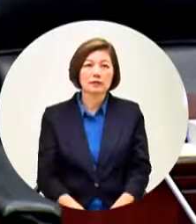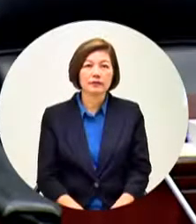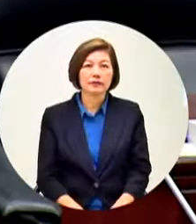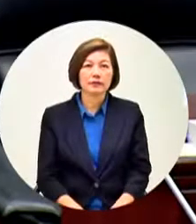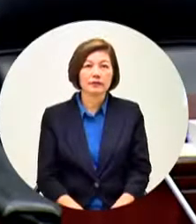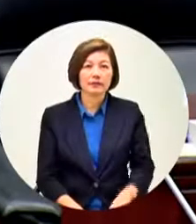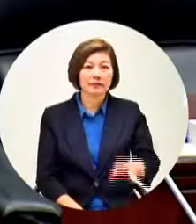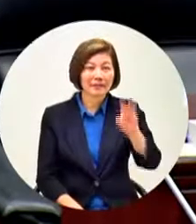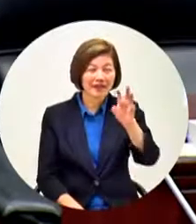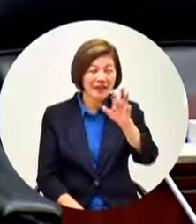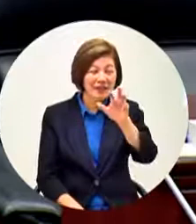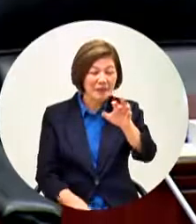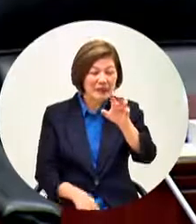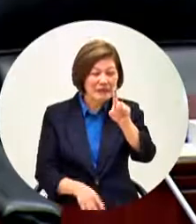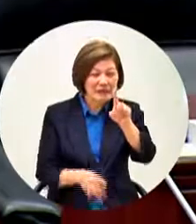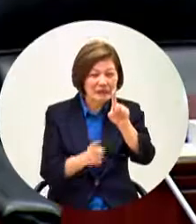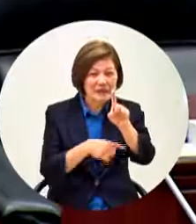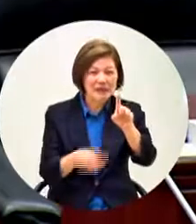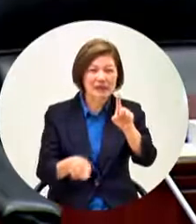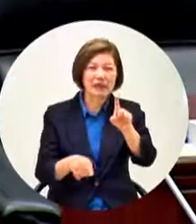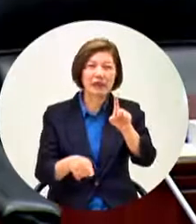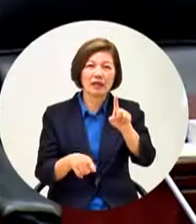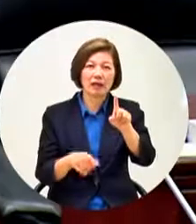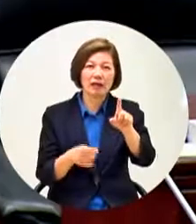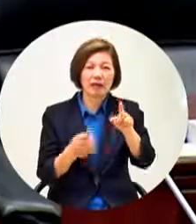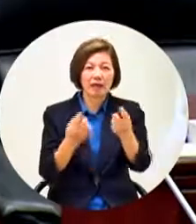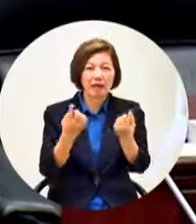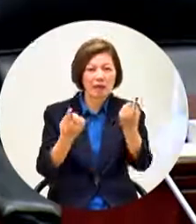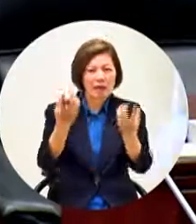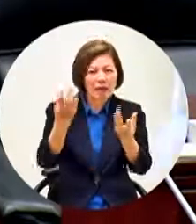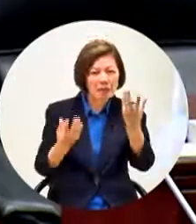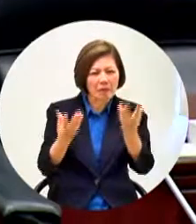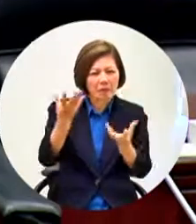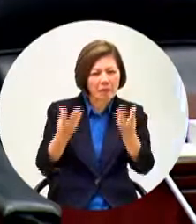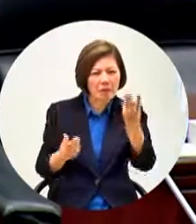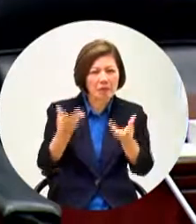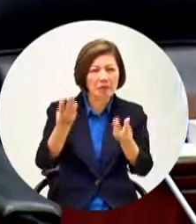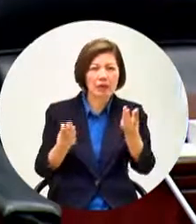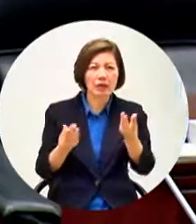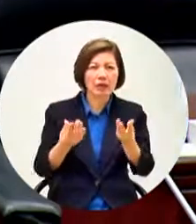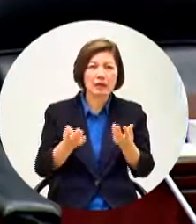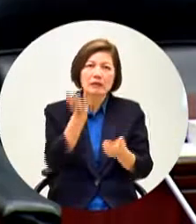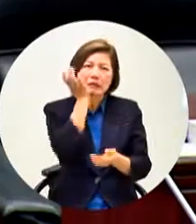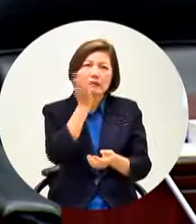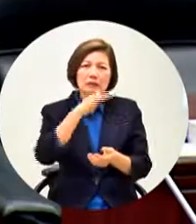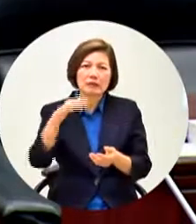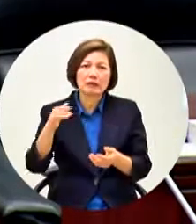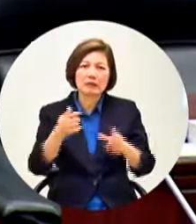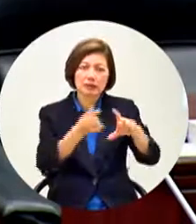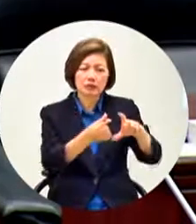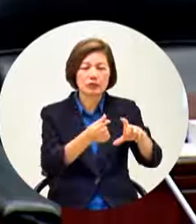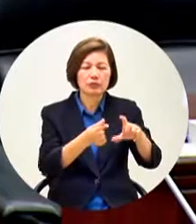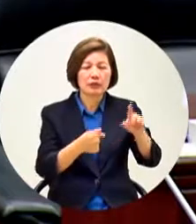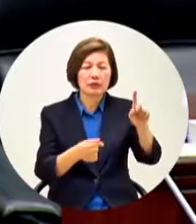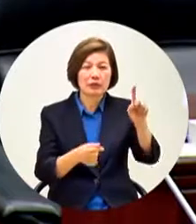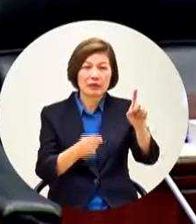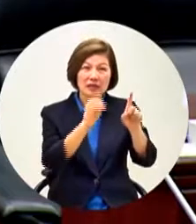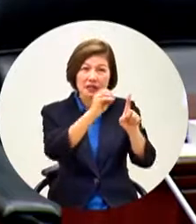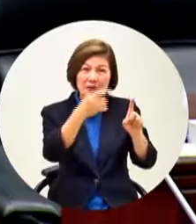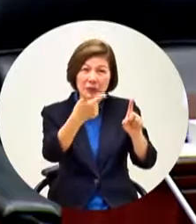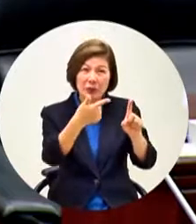81个，你也要以比例，你甲看按工山区啦，你看人口比